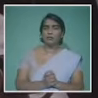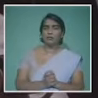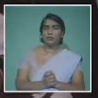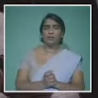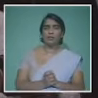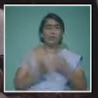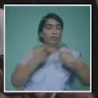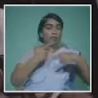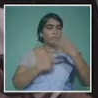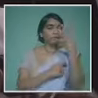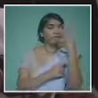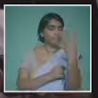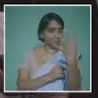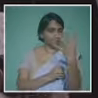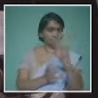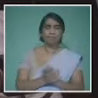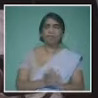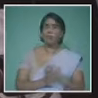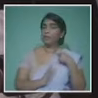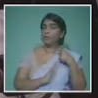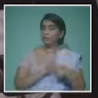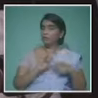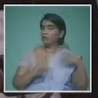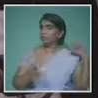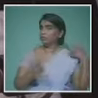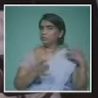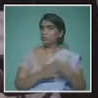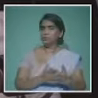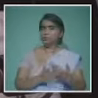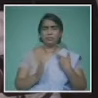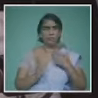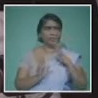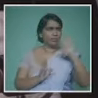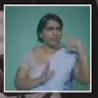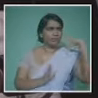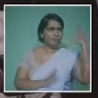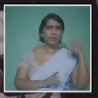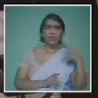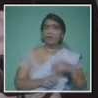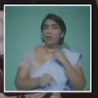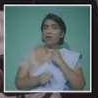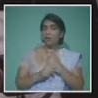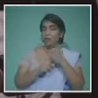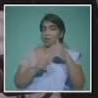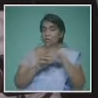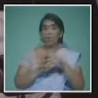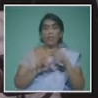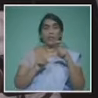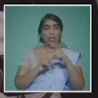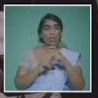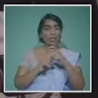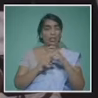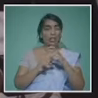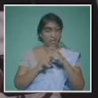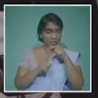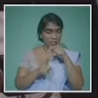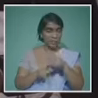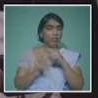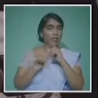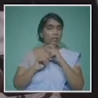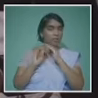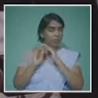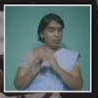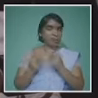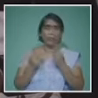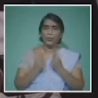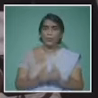देवल हतरक पुना अपेराटे इतिहासे कवदक्कात आंडुए दिपार्तमेंतु क्षणिकव